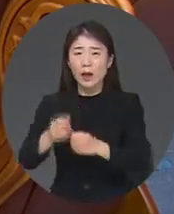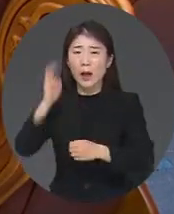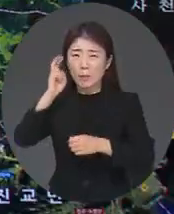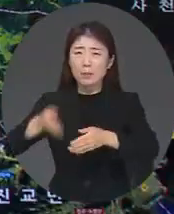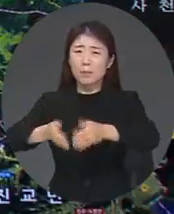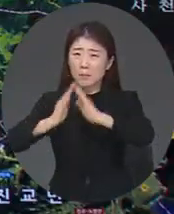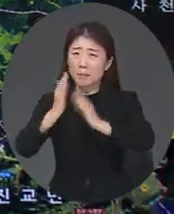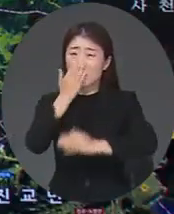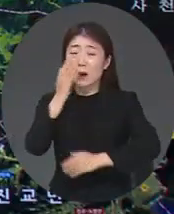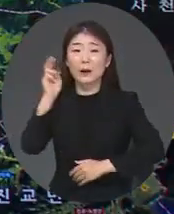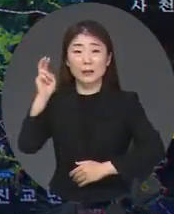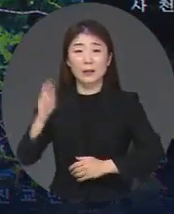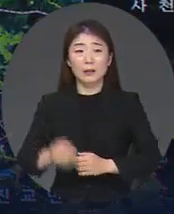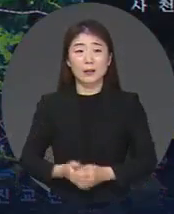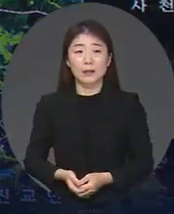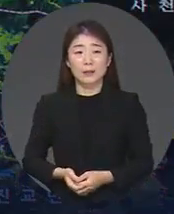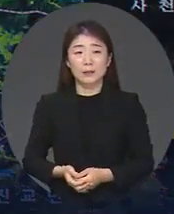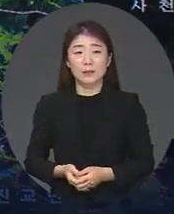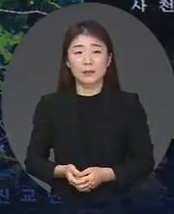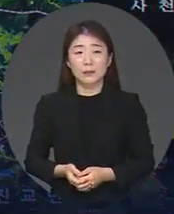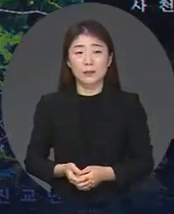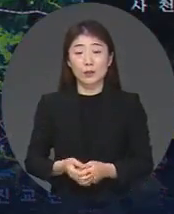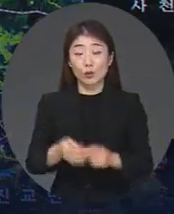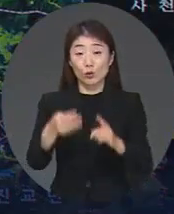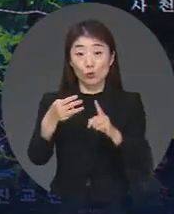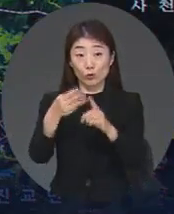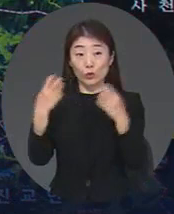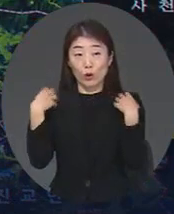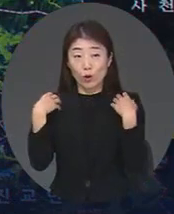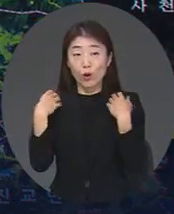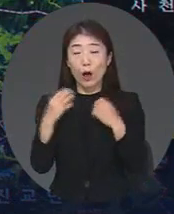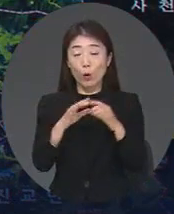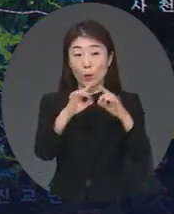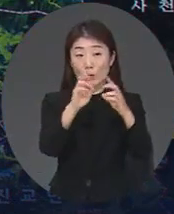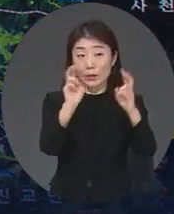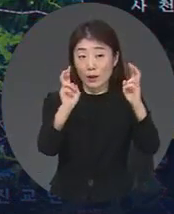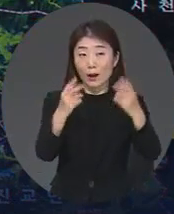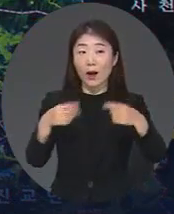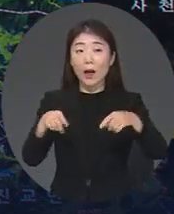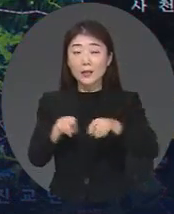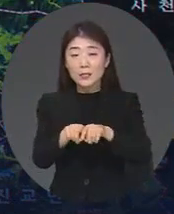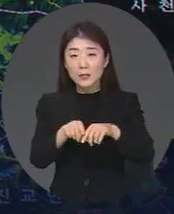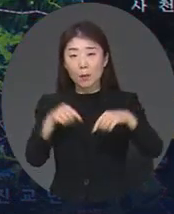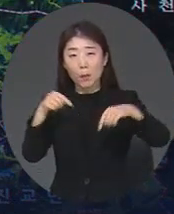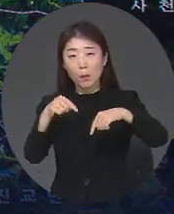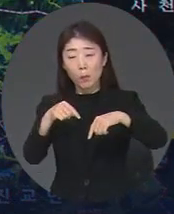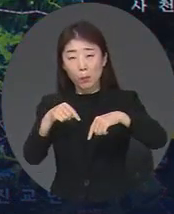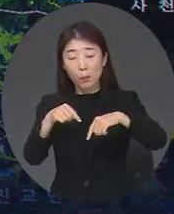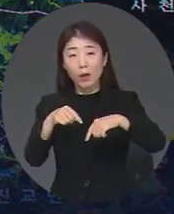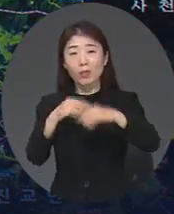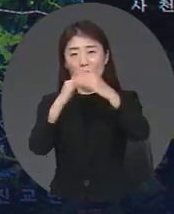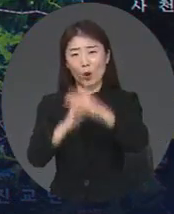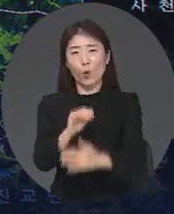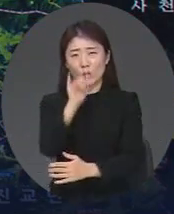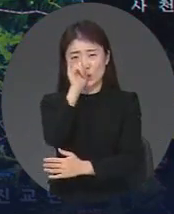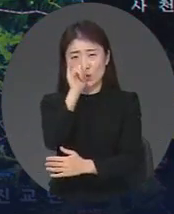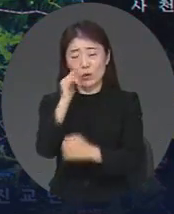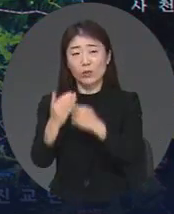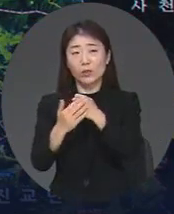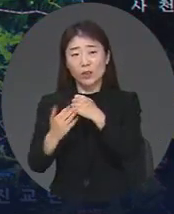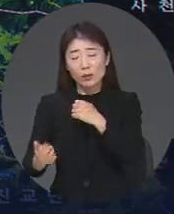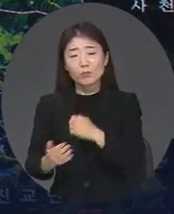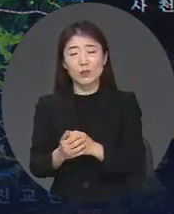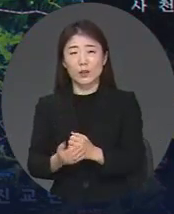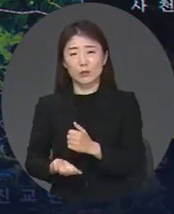분위기입니다. 우리 군과 또 발전소 간에 이렇게 협의해왔던 사실은 존중하지